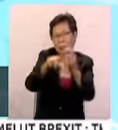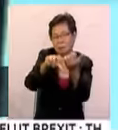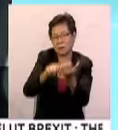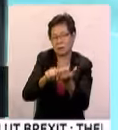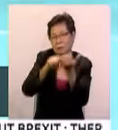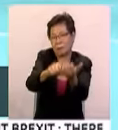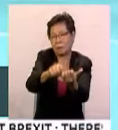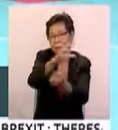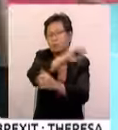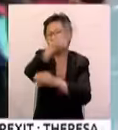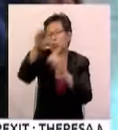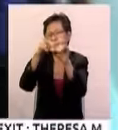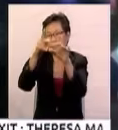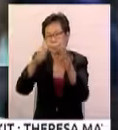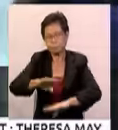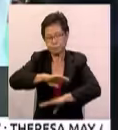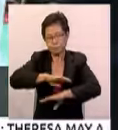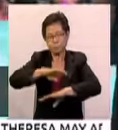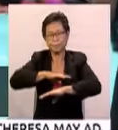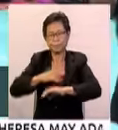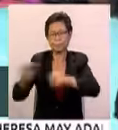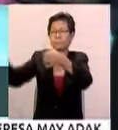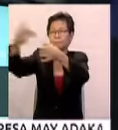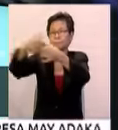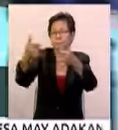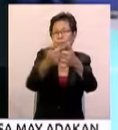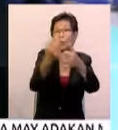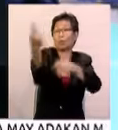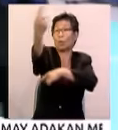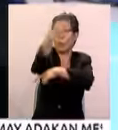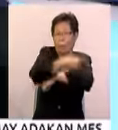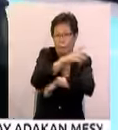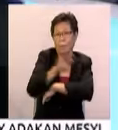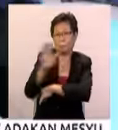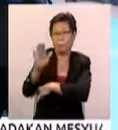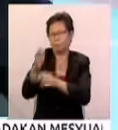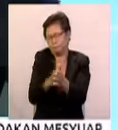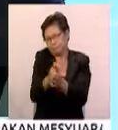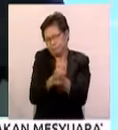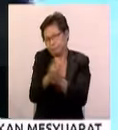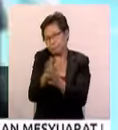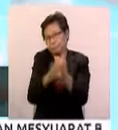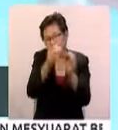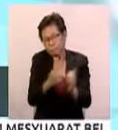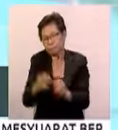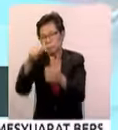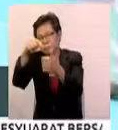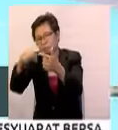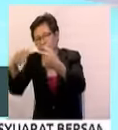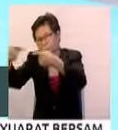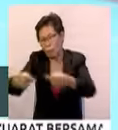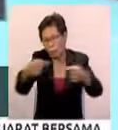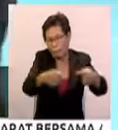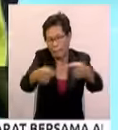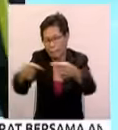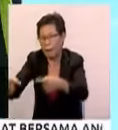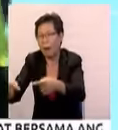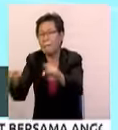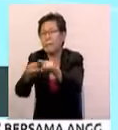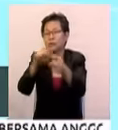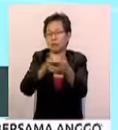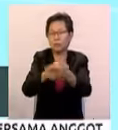penghargaan, tetapi semua peserta berpuas hati dengan menyertai kejohanan sehari itu dan beliau berusaha akan menganjurkan beberapa lagi pertandingan seumpama itu pada